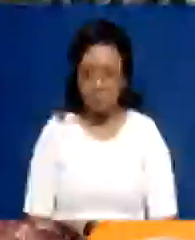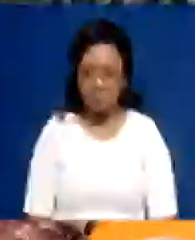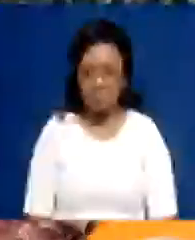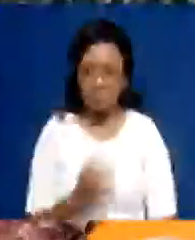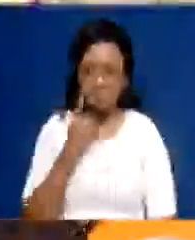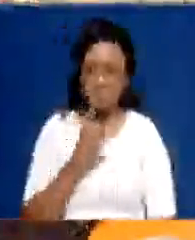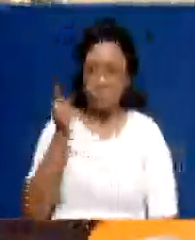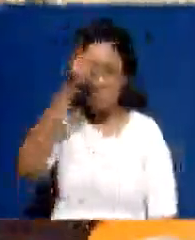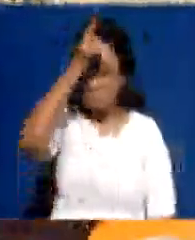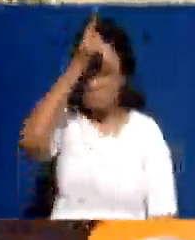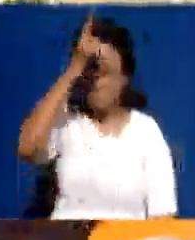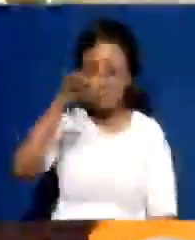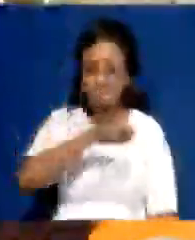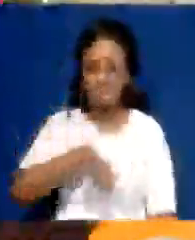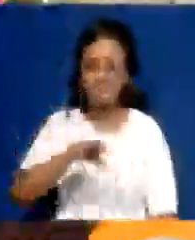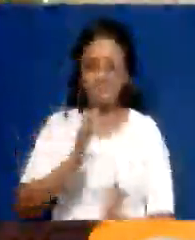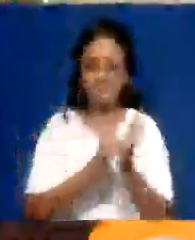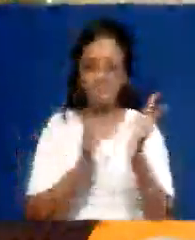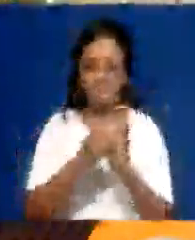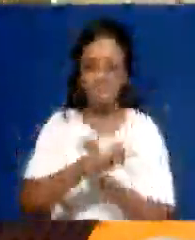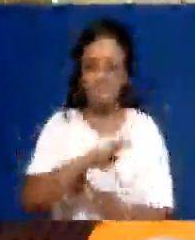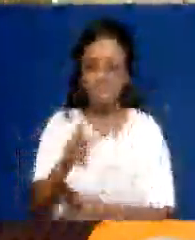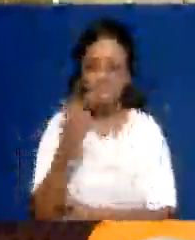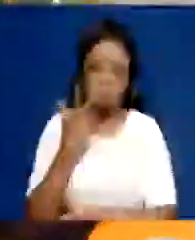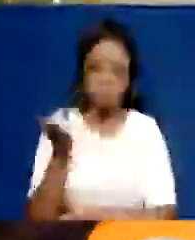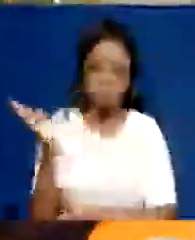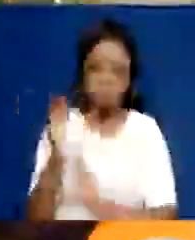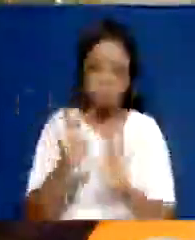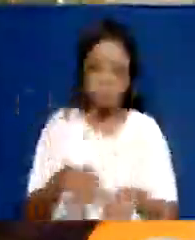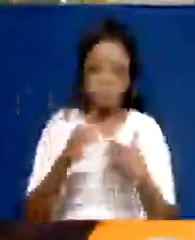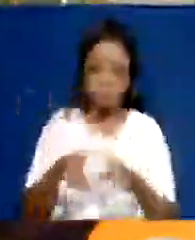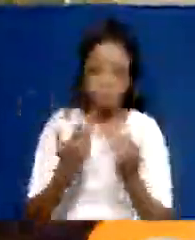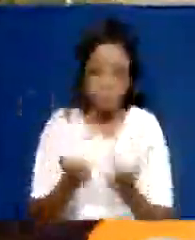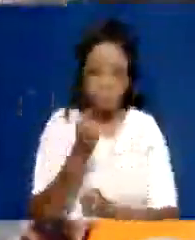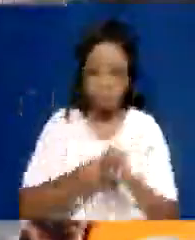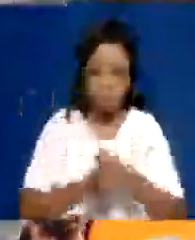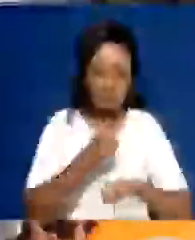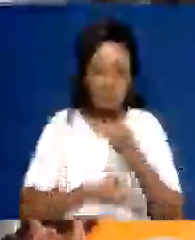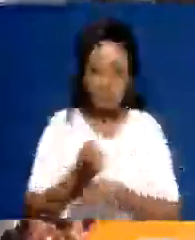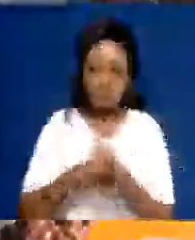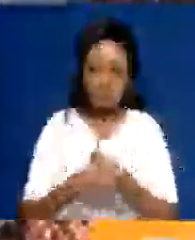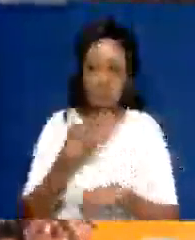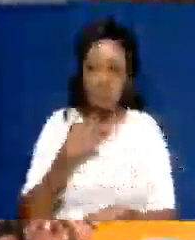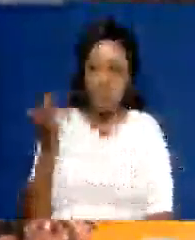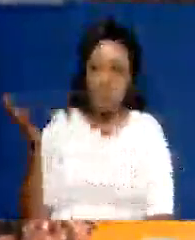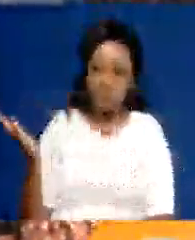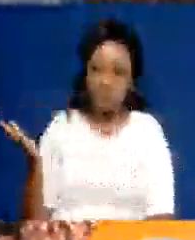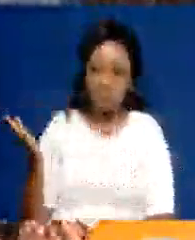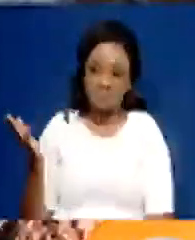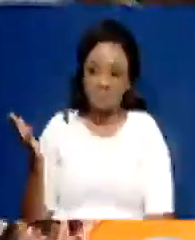Katika kijiji hiki kilichoko kaunti ya Machakos, wakulima hawa wako katika pilka pilka za kuunda bustani za